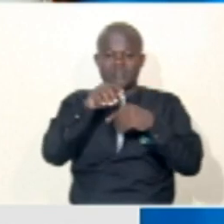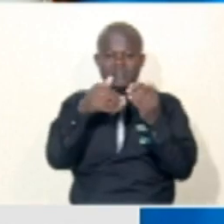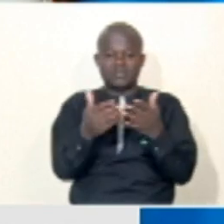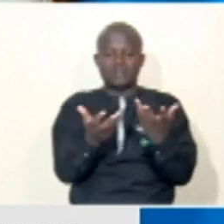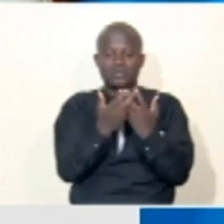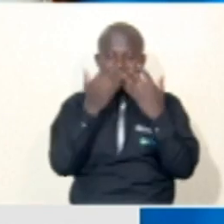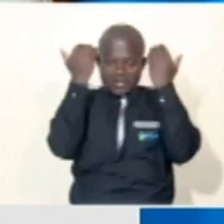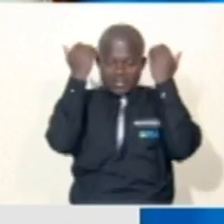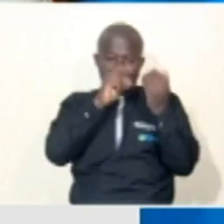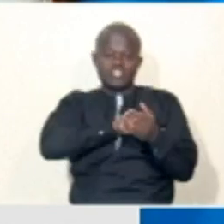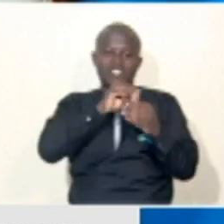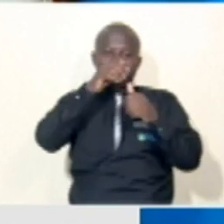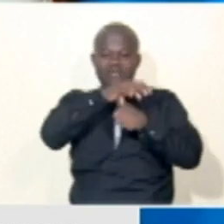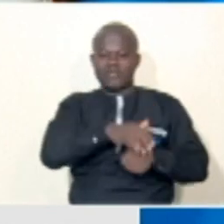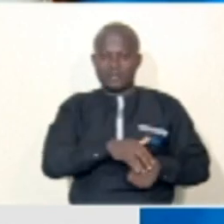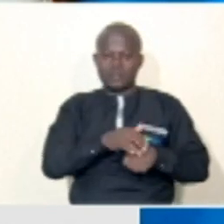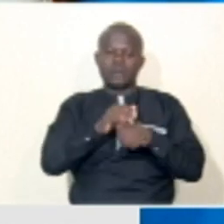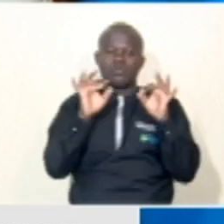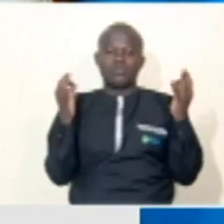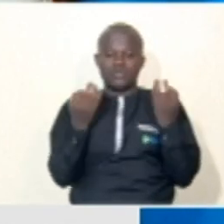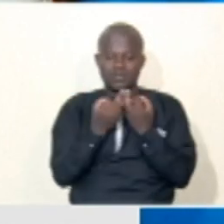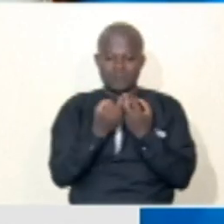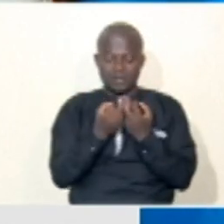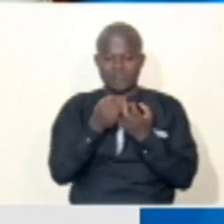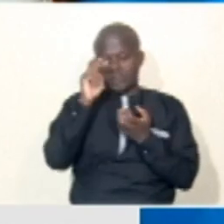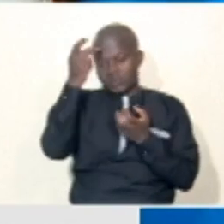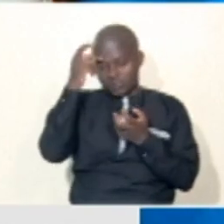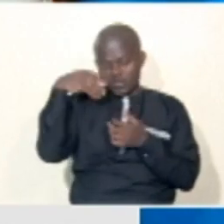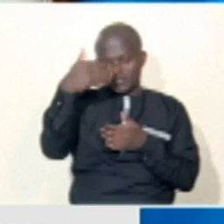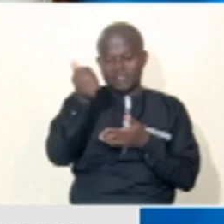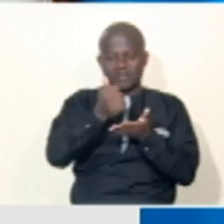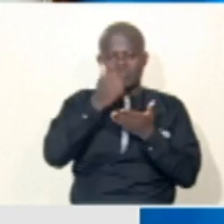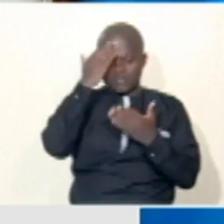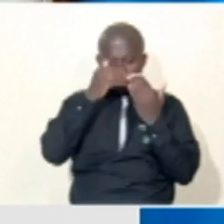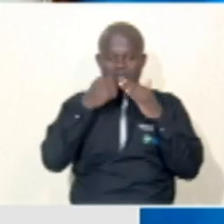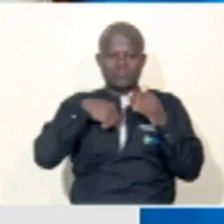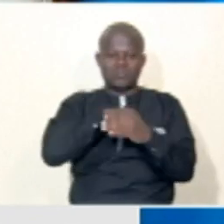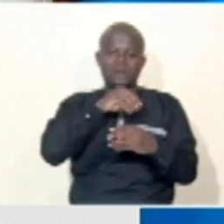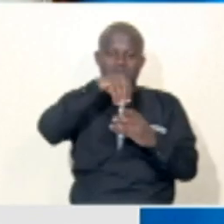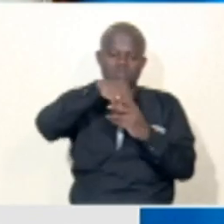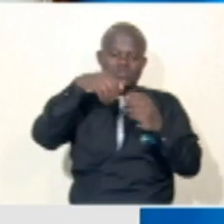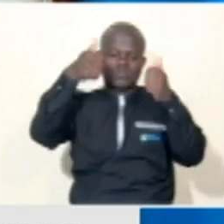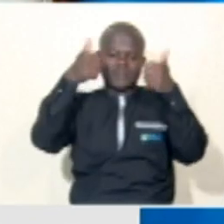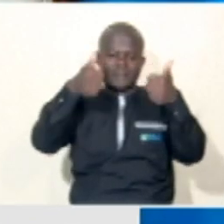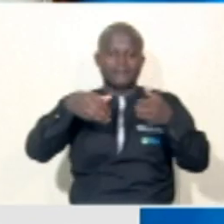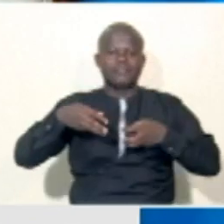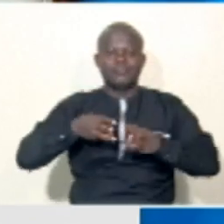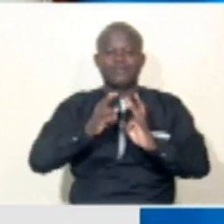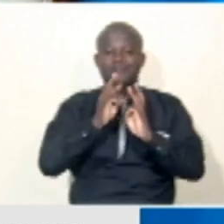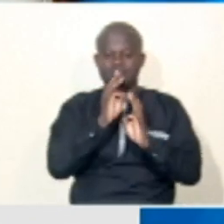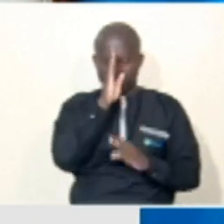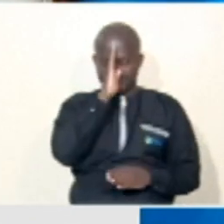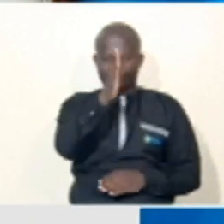gender violence n'ibindi n'imiryango n'umuryango, iyo policy izajya idufasha kugira ngo tuzihagararemo neza ku buryo ya neutrality